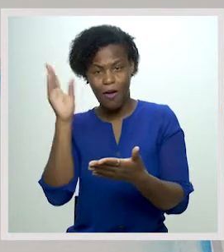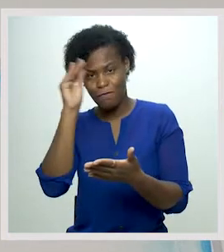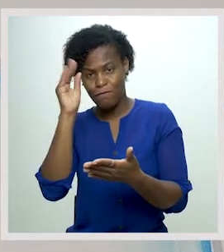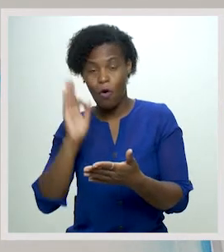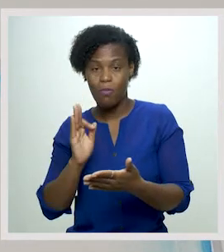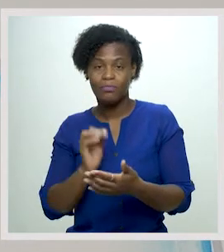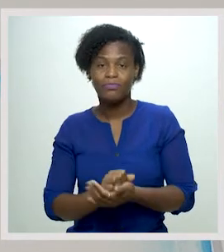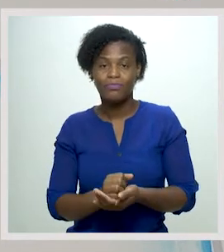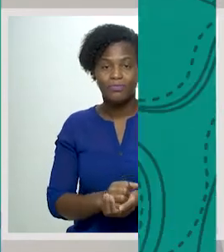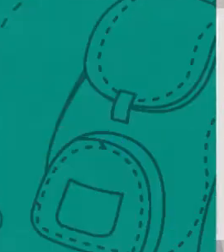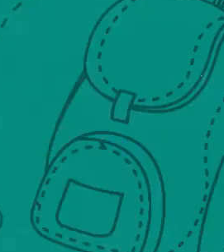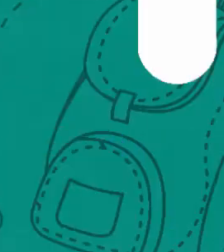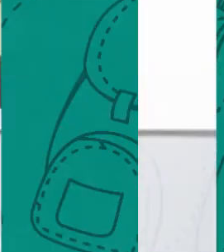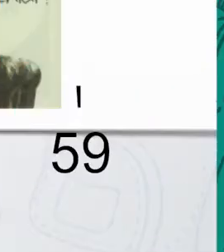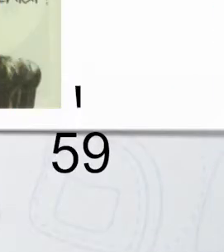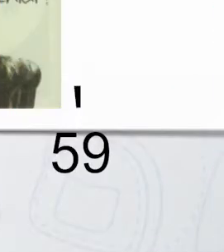À toi de travailler.